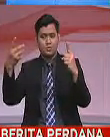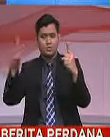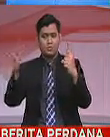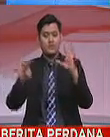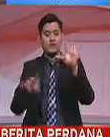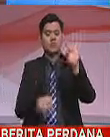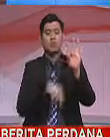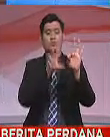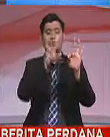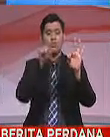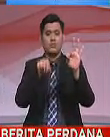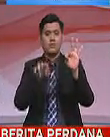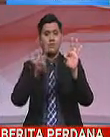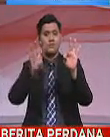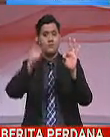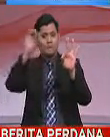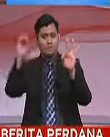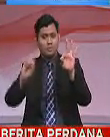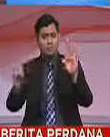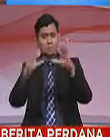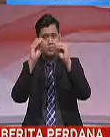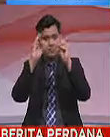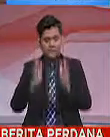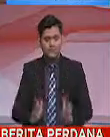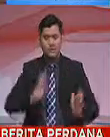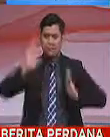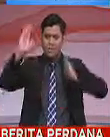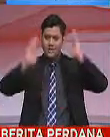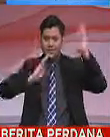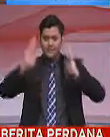93.4% populasi guru di Malaysia telah menggunakan